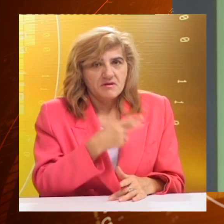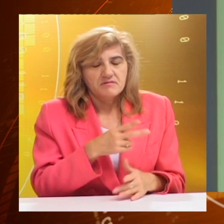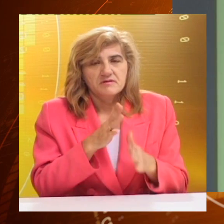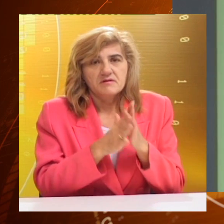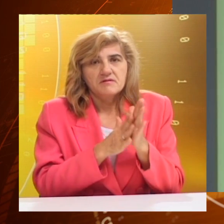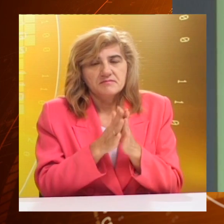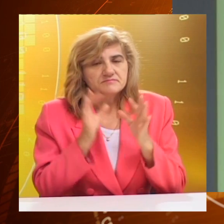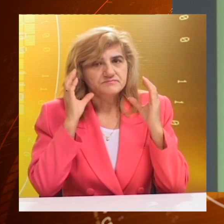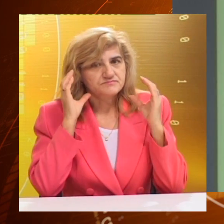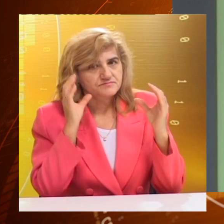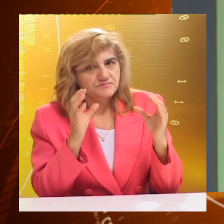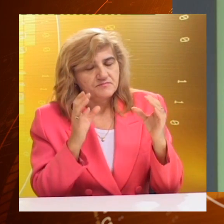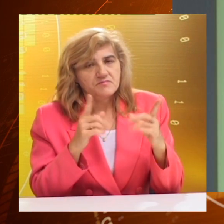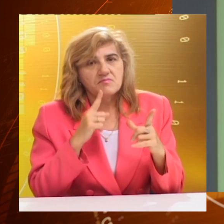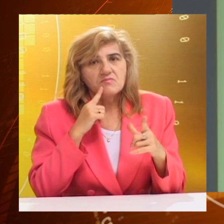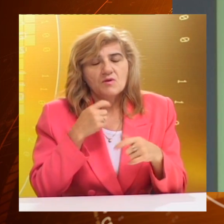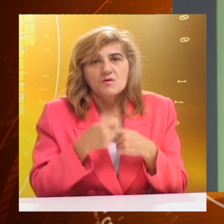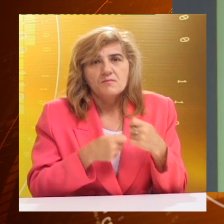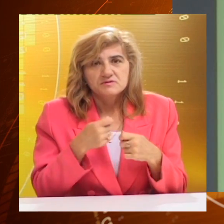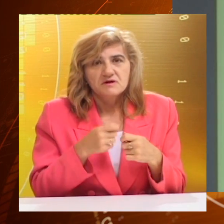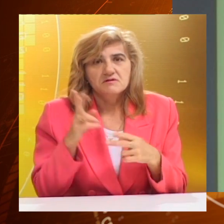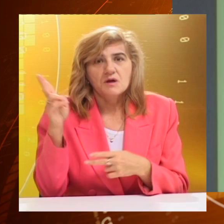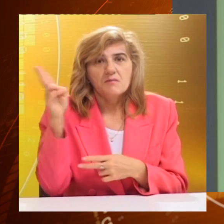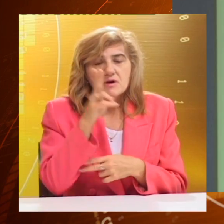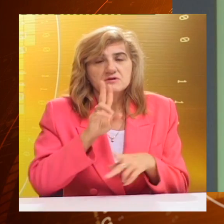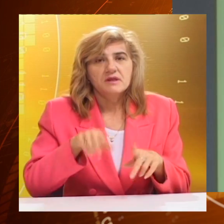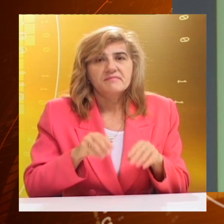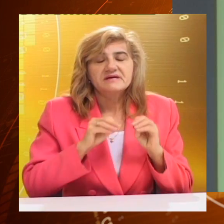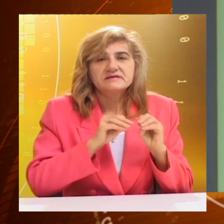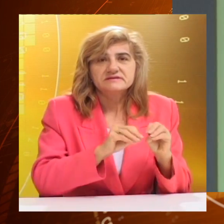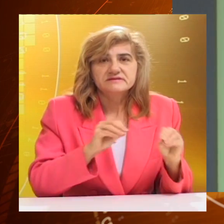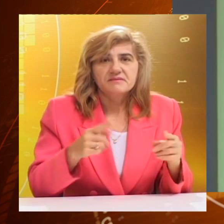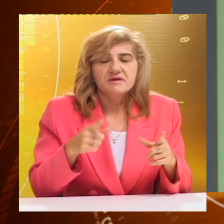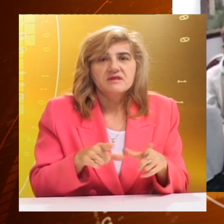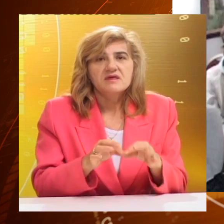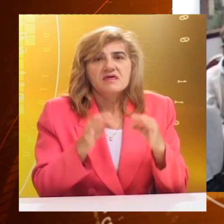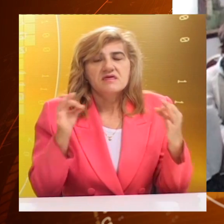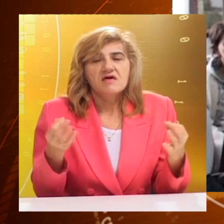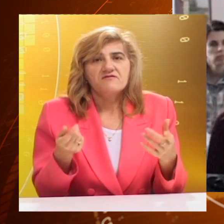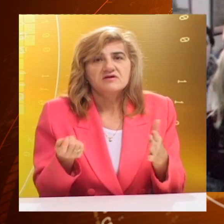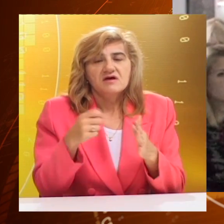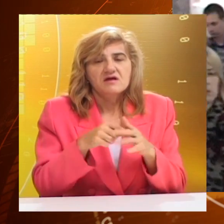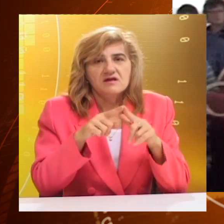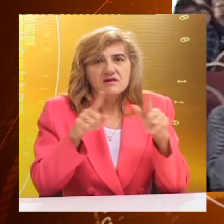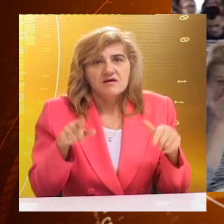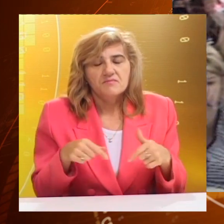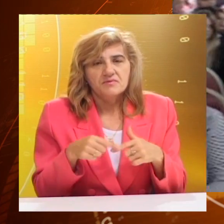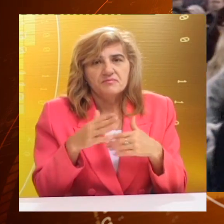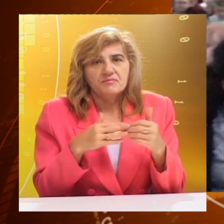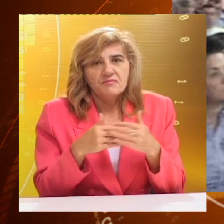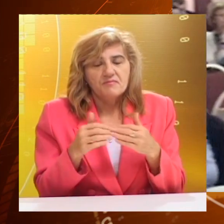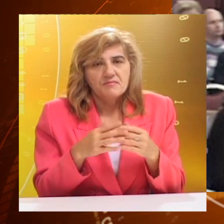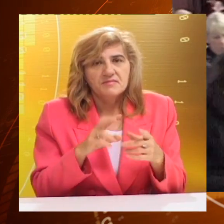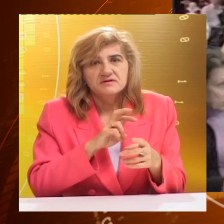pravilnika. Paralelno sa predavanjima o novinama u finansijsko-pravnom poslovanju na Paliću se održava i seminar na temu javne nabavke u praksi.